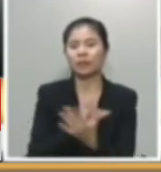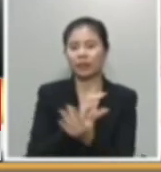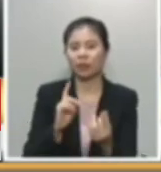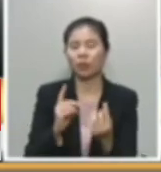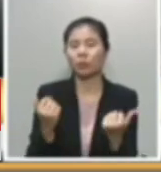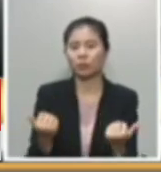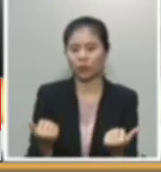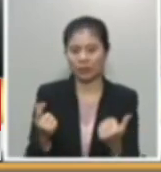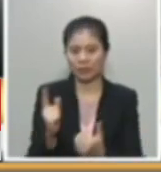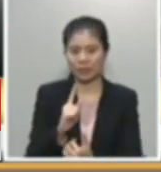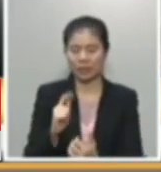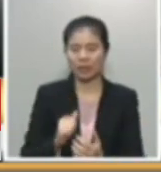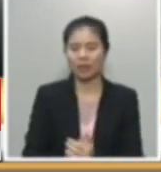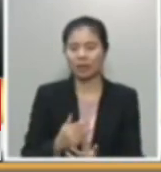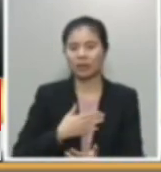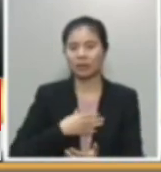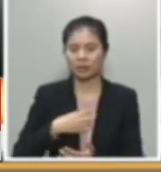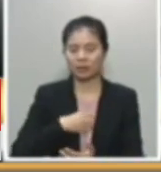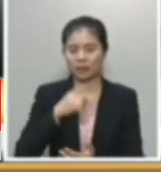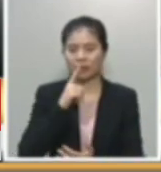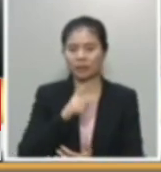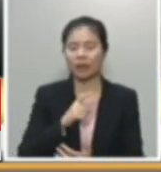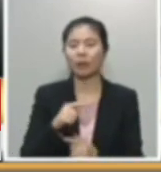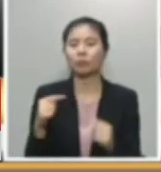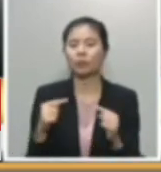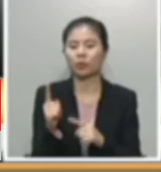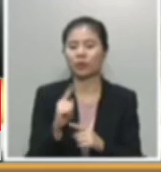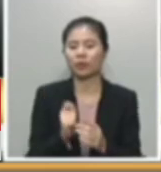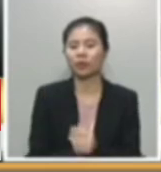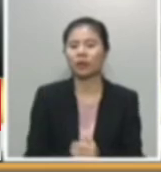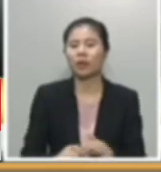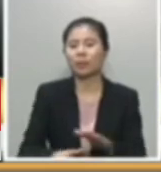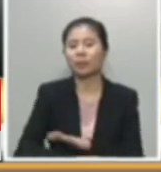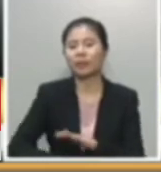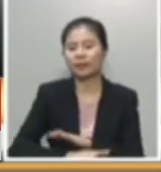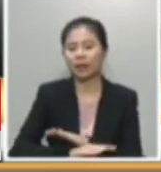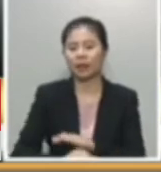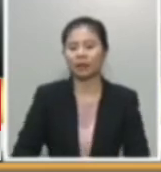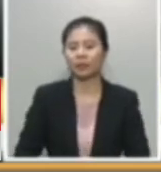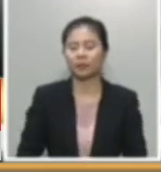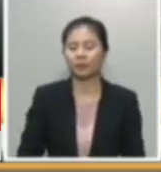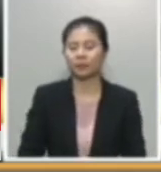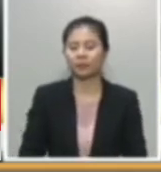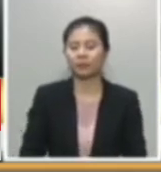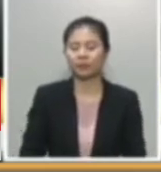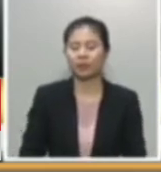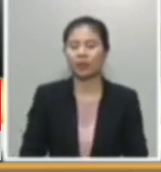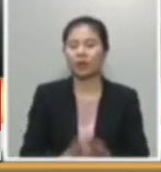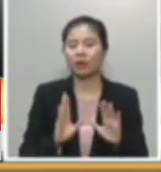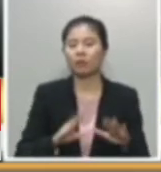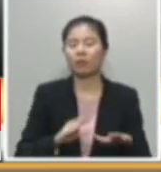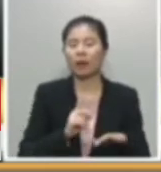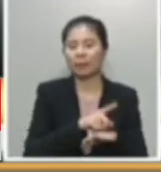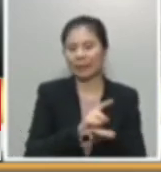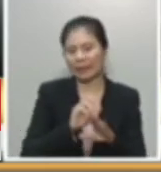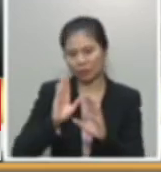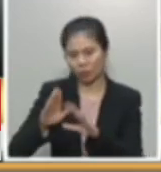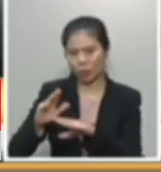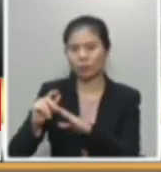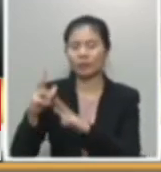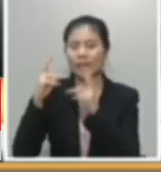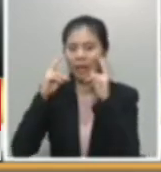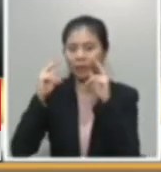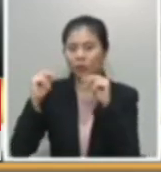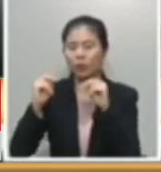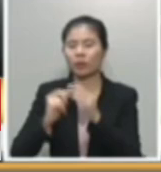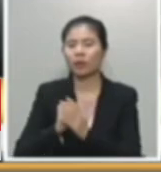บันดิฉันถามคำถามพื้นฐานท่านประธานผ่านไปถึงนายกรัฐมนตรีว่